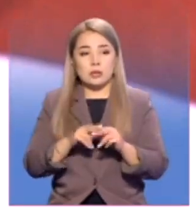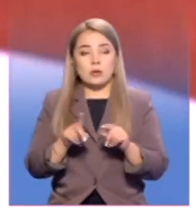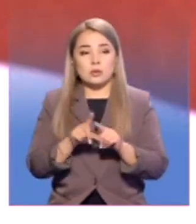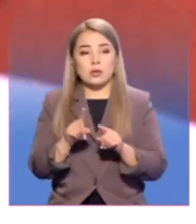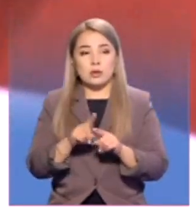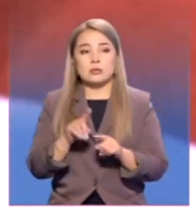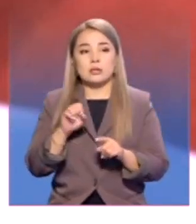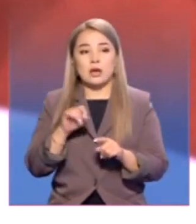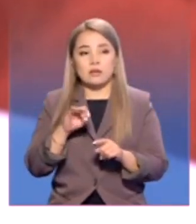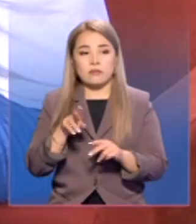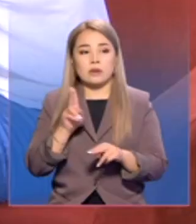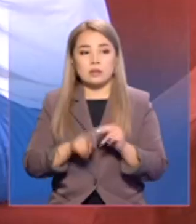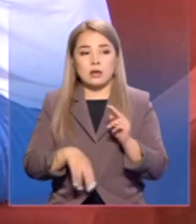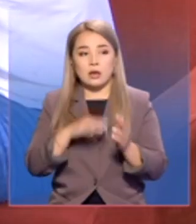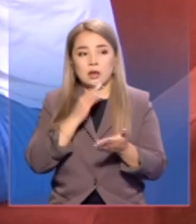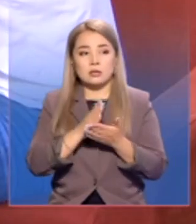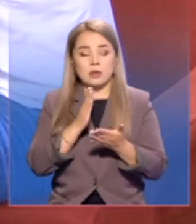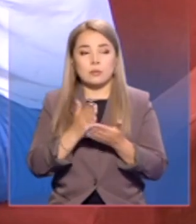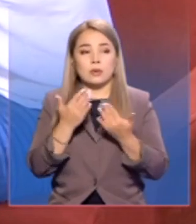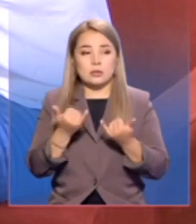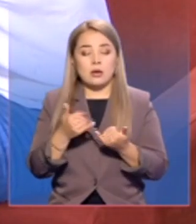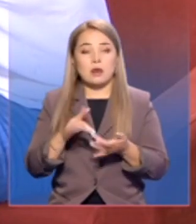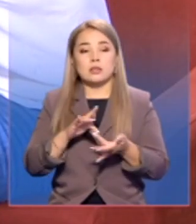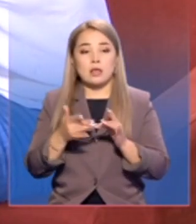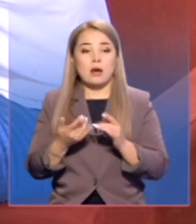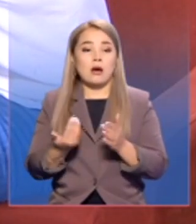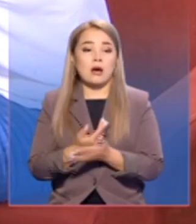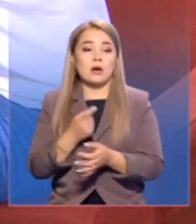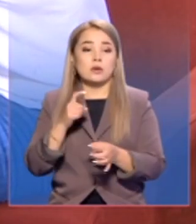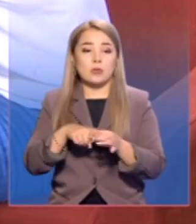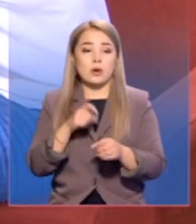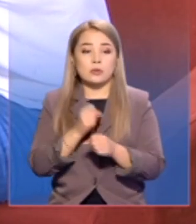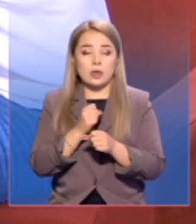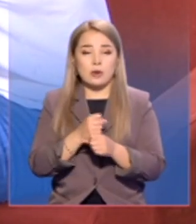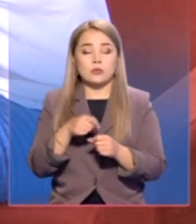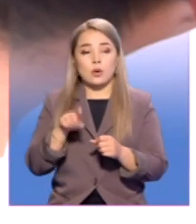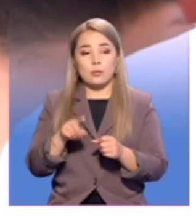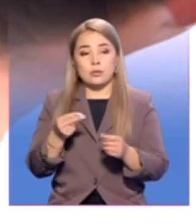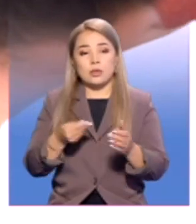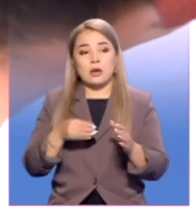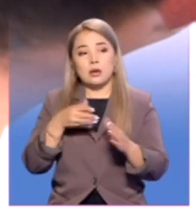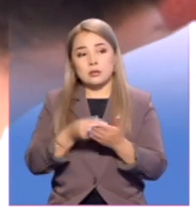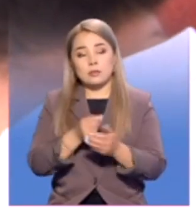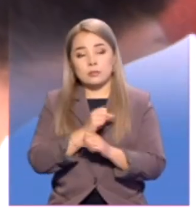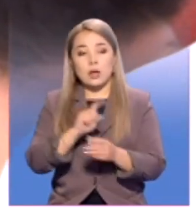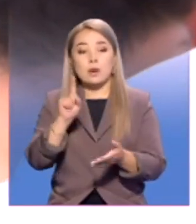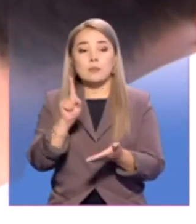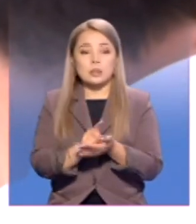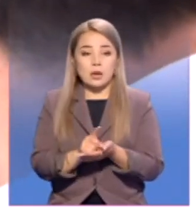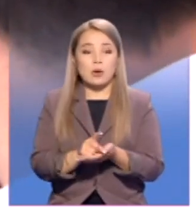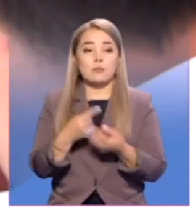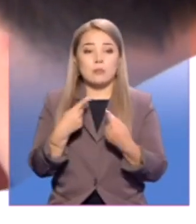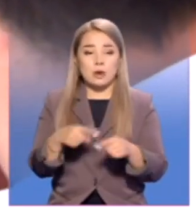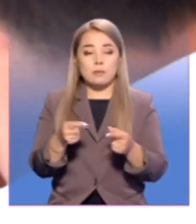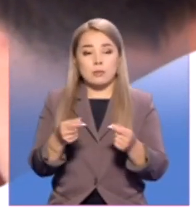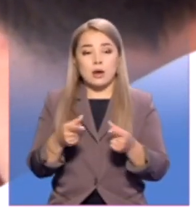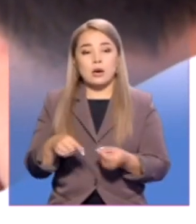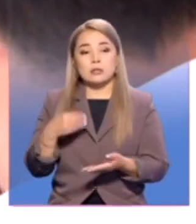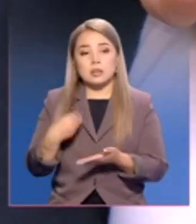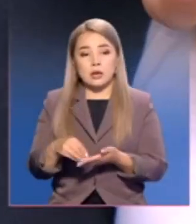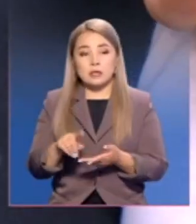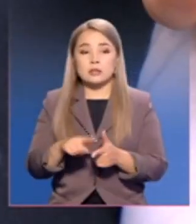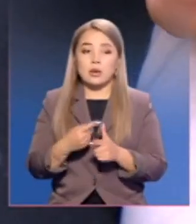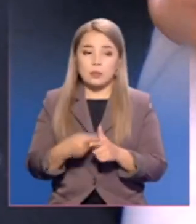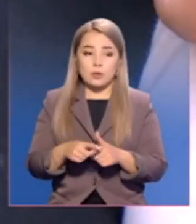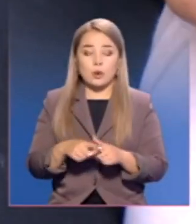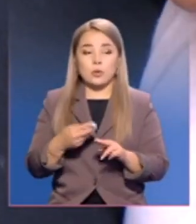берілген тарифіңіз бітті деп. Интернетті қайта қосу үшін нөміріме жайғана ақша салсам болмайды. Міндетті түрде басқа пакет сатып алуым керек,